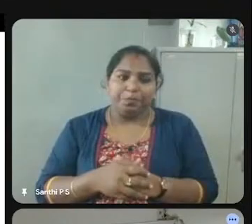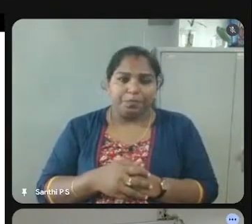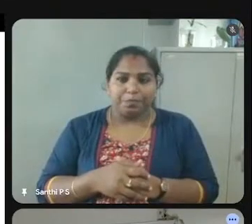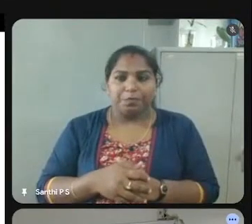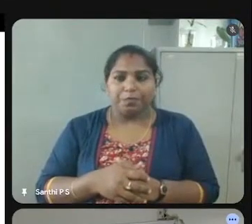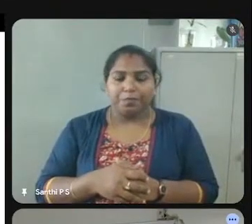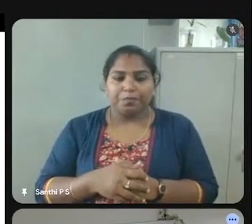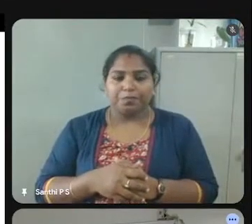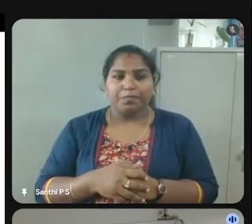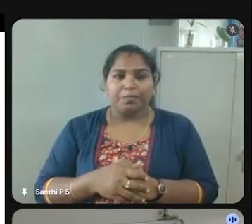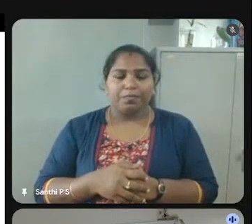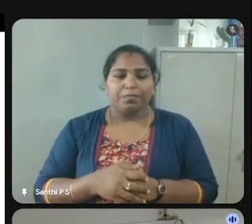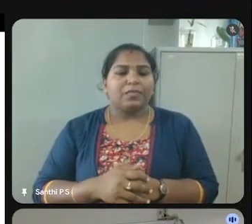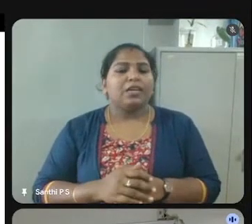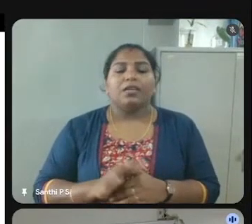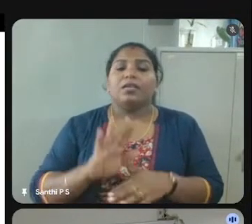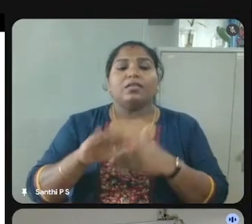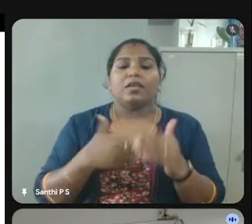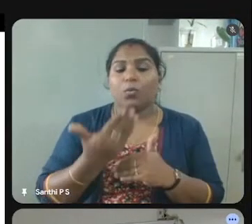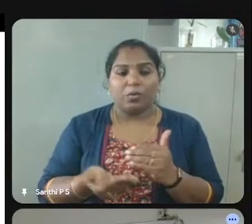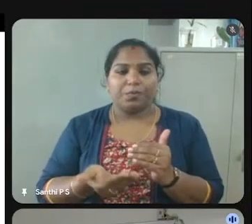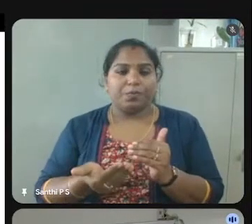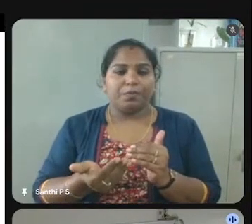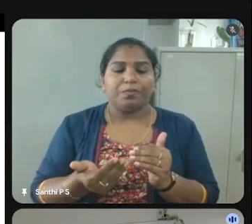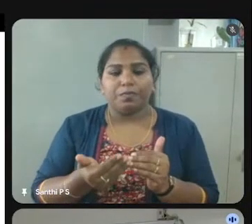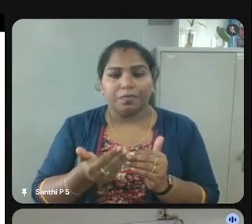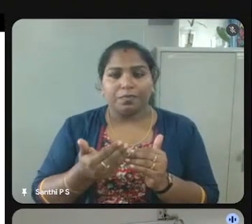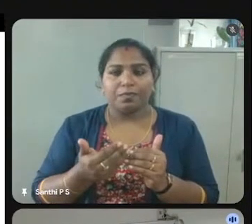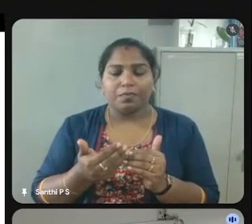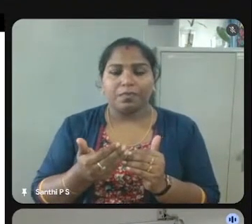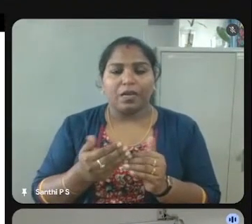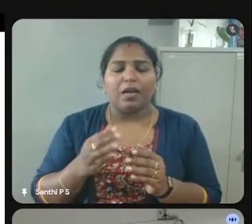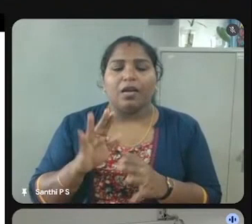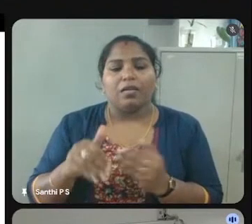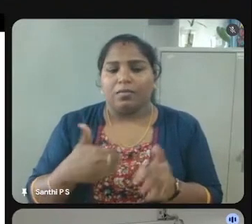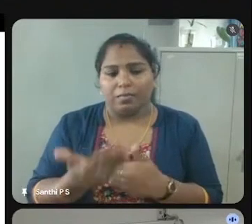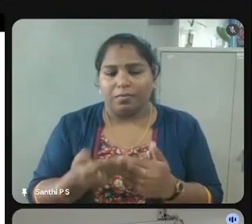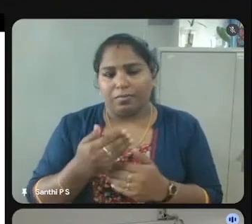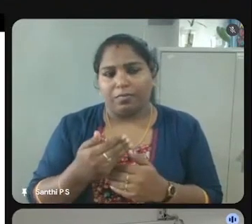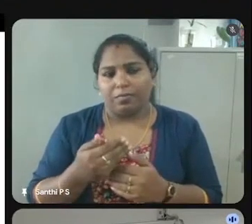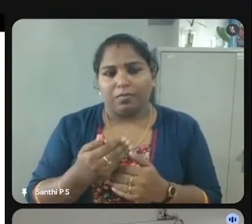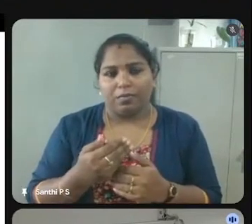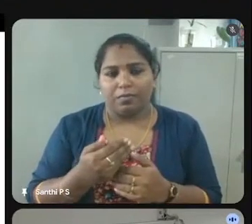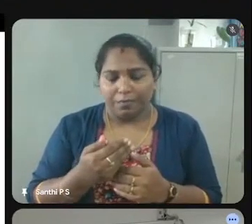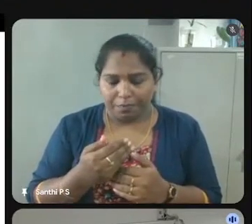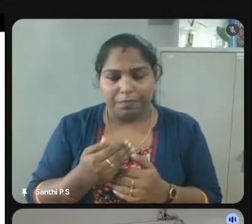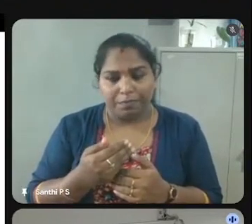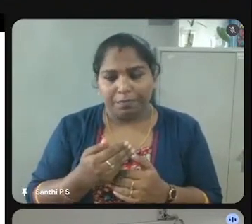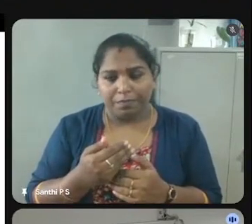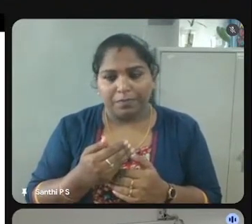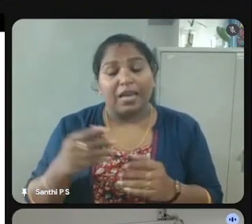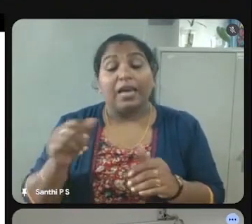ഉണ്ടാക്കുന്നുണ്ട്. പിന്നെ ഇത് കോമൺ ആയിട്ട് നമ്മൾ കാണുന്ന കുറെ കാര്യങ്ങളാണ്. ഇത് ഞാൻ മുന്നേ പറഞ്ഞു,